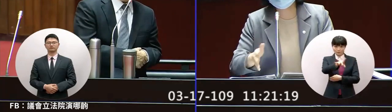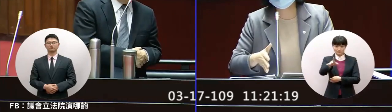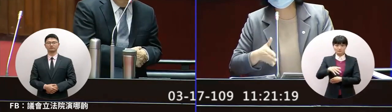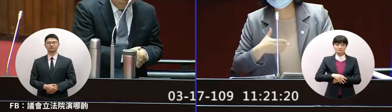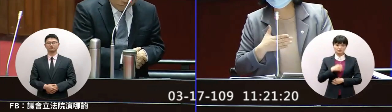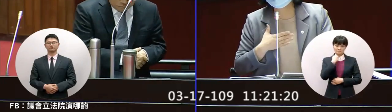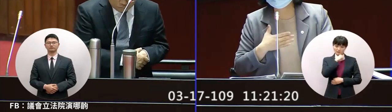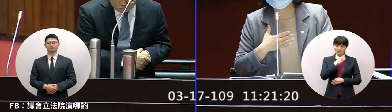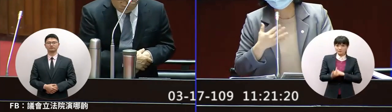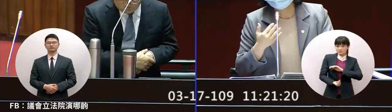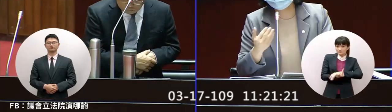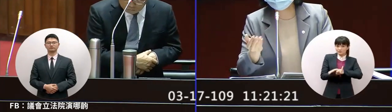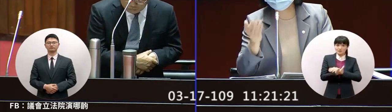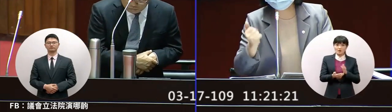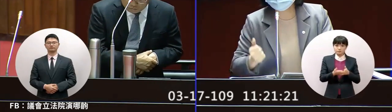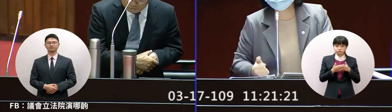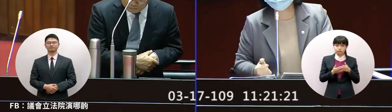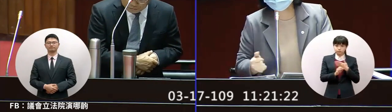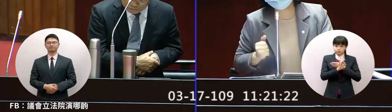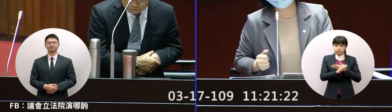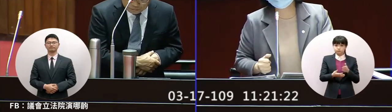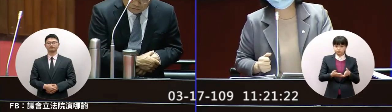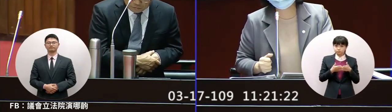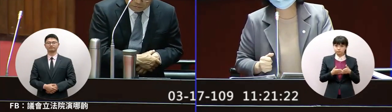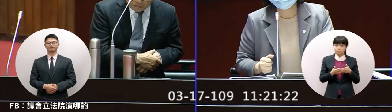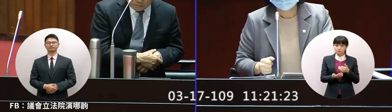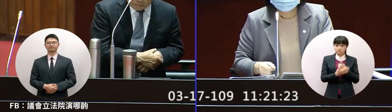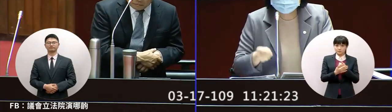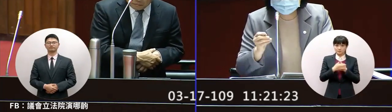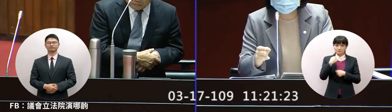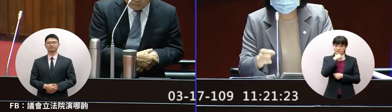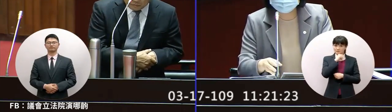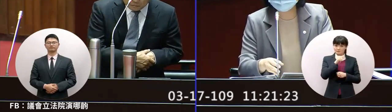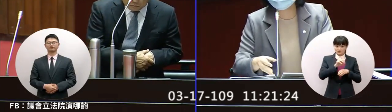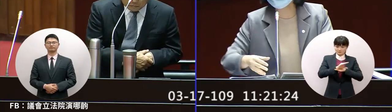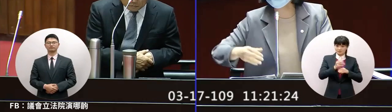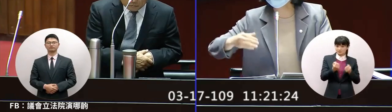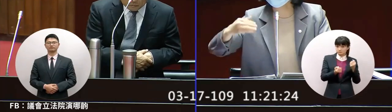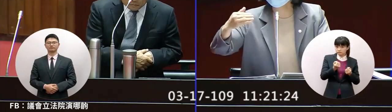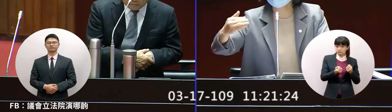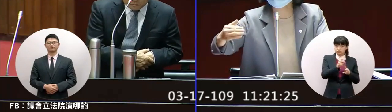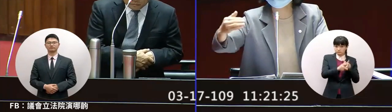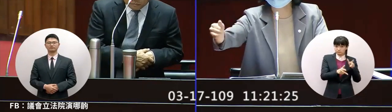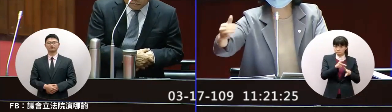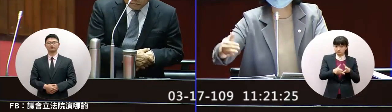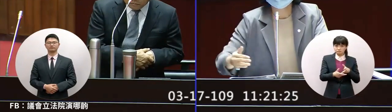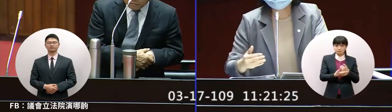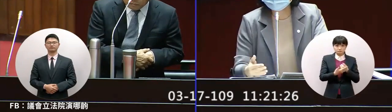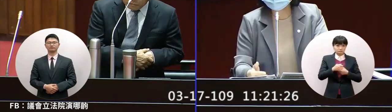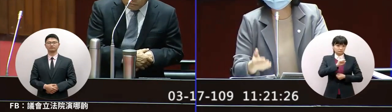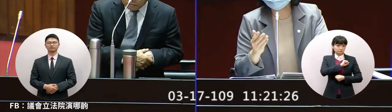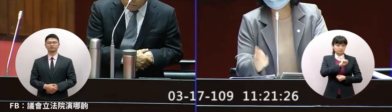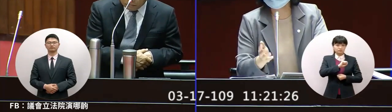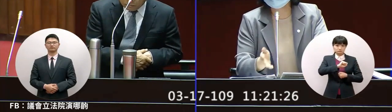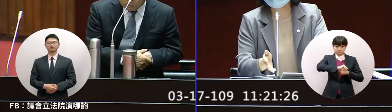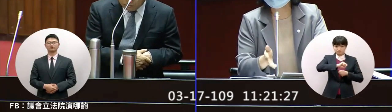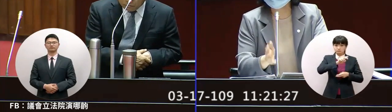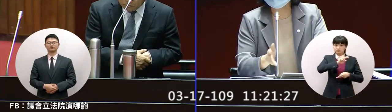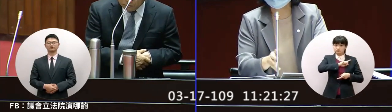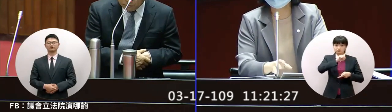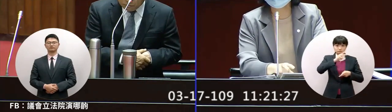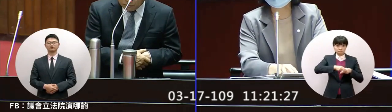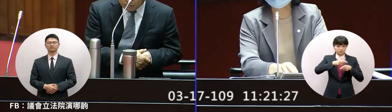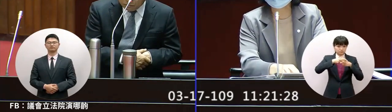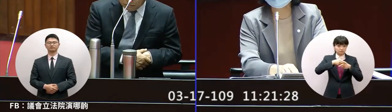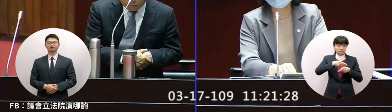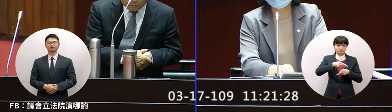来，才能恢复国内这个国产车的市场的信心。这不是跟他讲哦，要求厂商进一步，其实安尼伊才会当